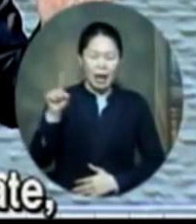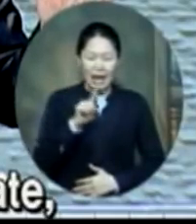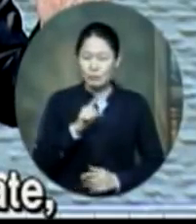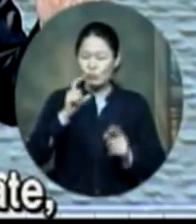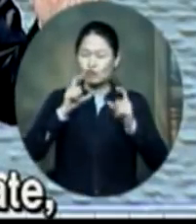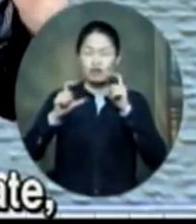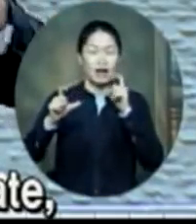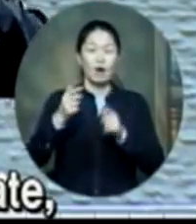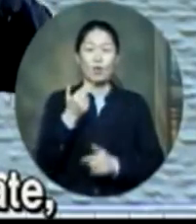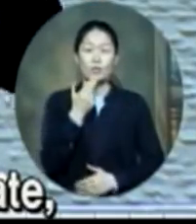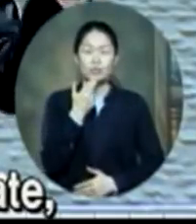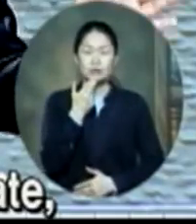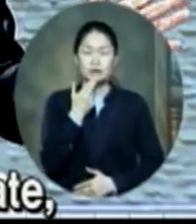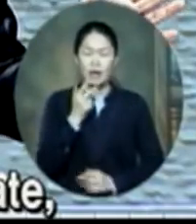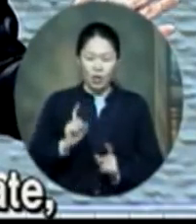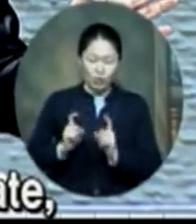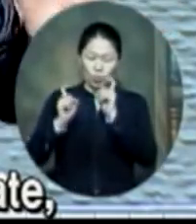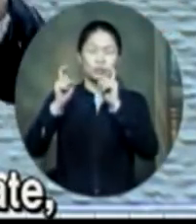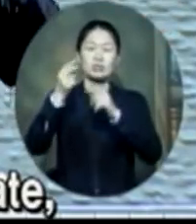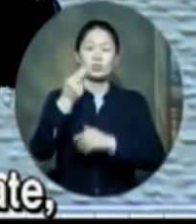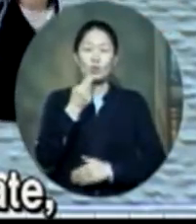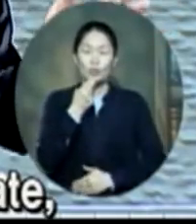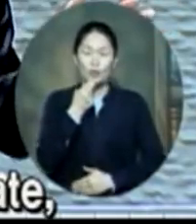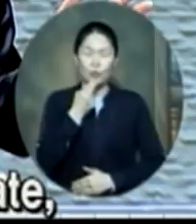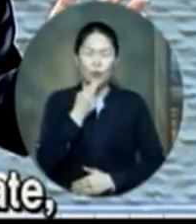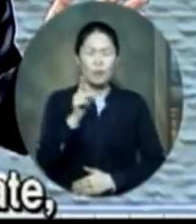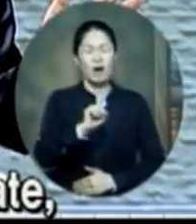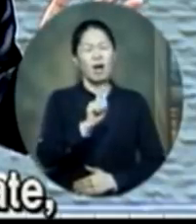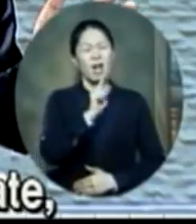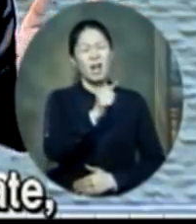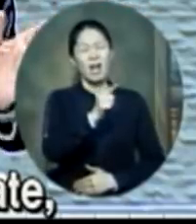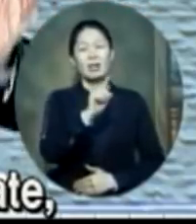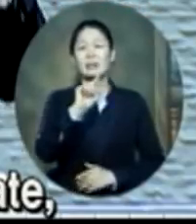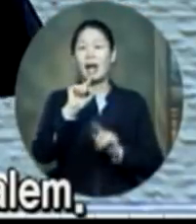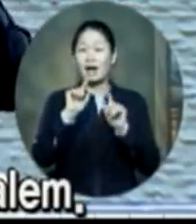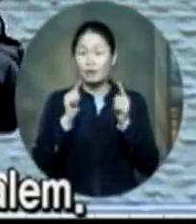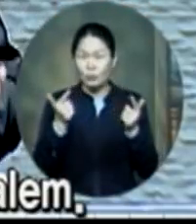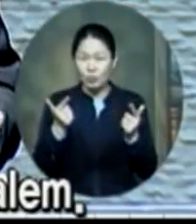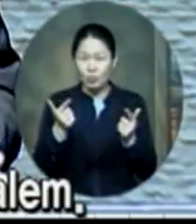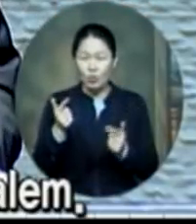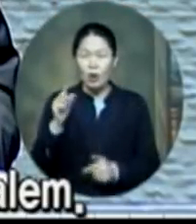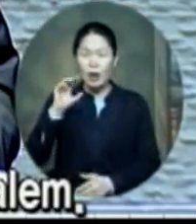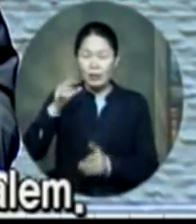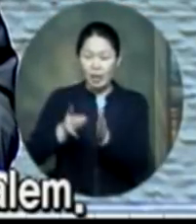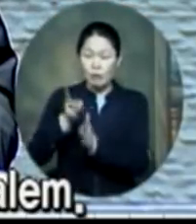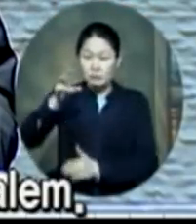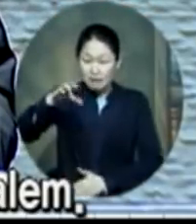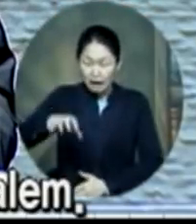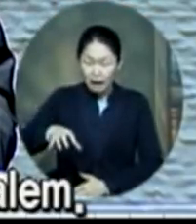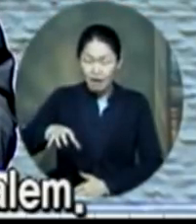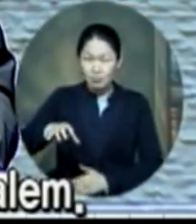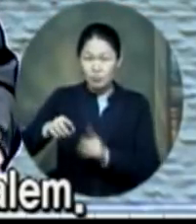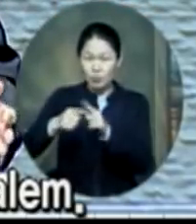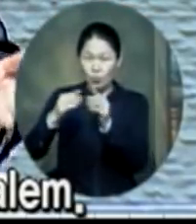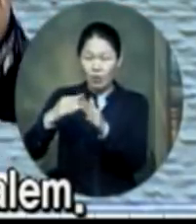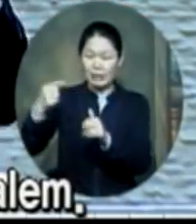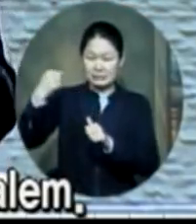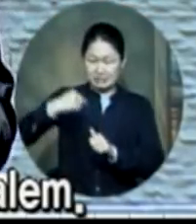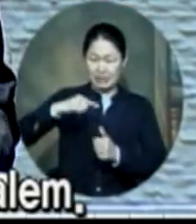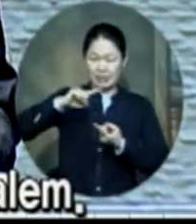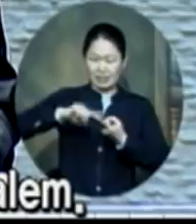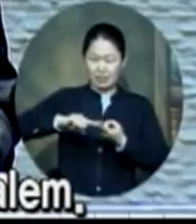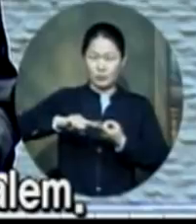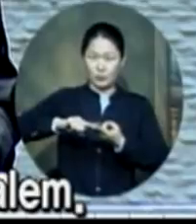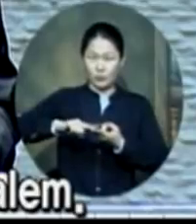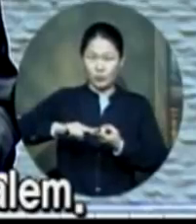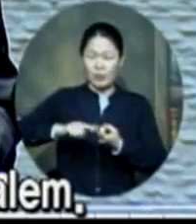하지도 않고 논쟁도 하지도 않고 따지지도 않고 예루살렘 교회가 지시한 대로 그 제안을